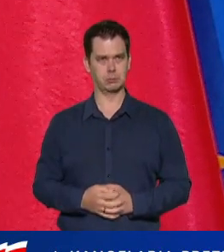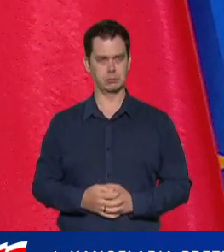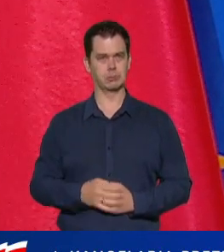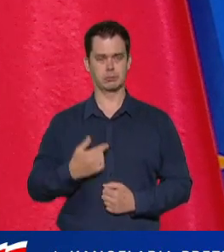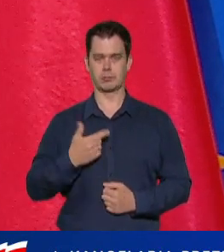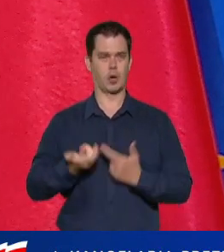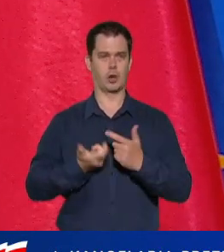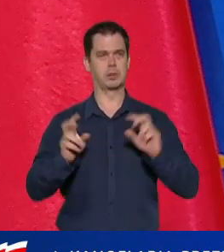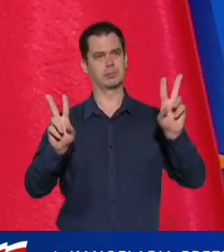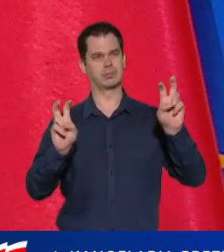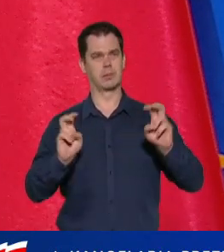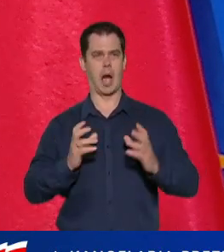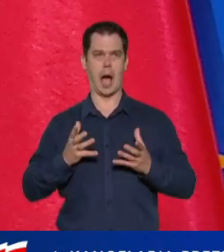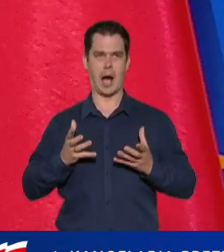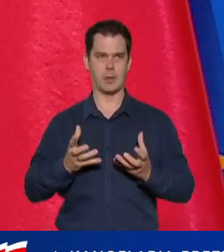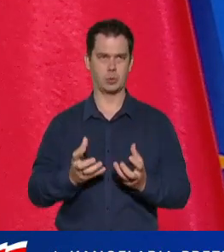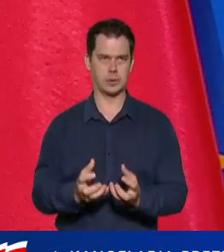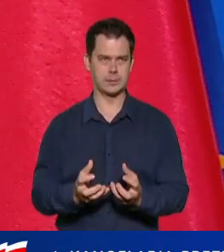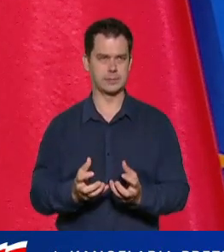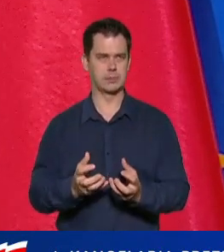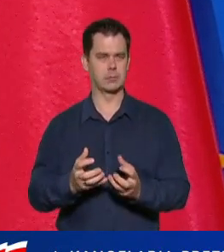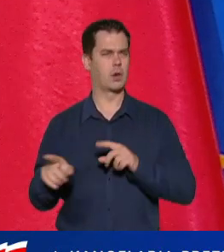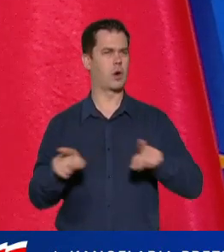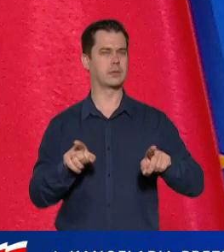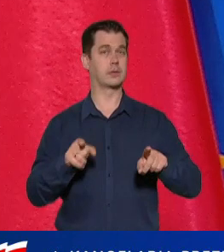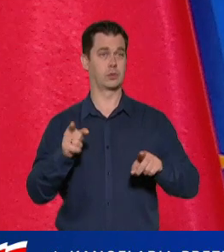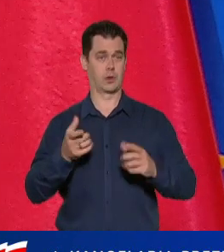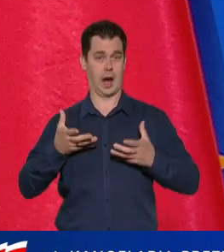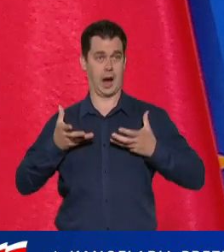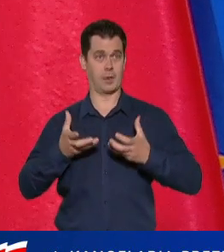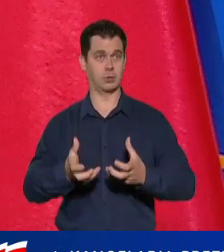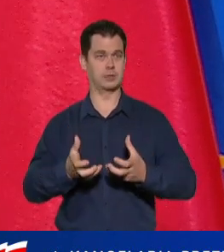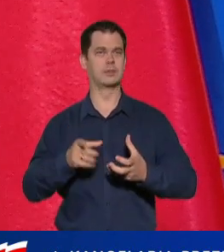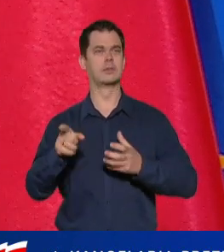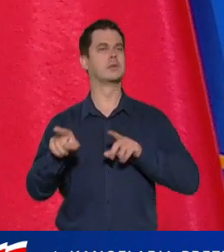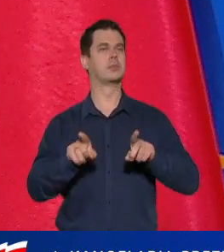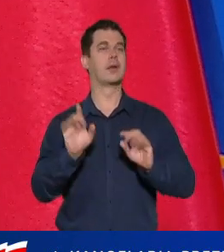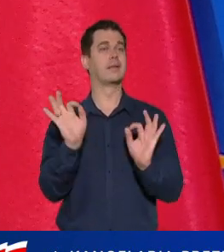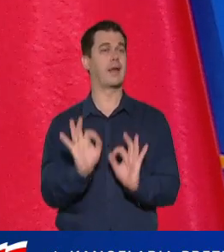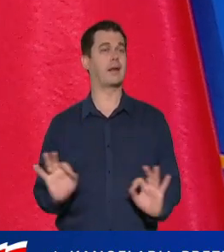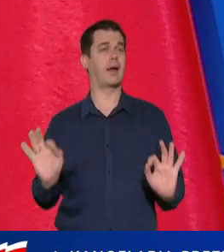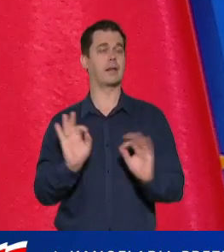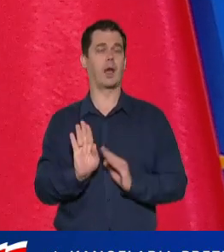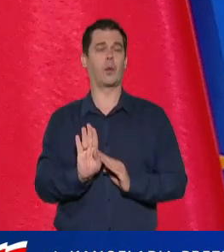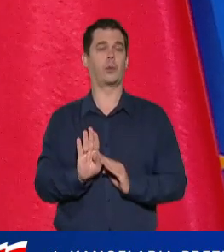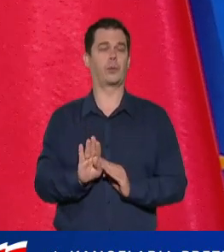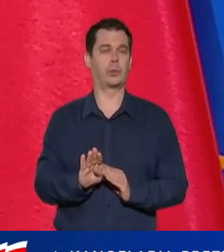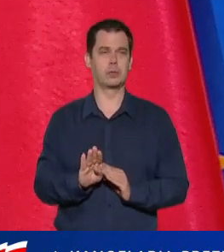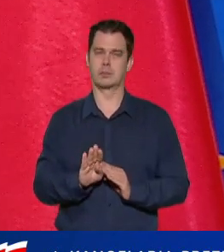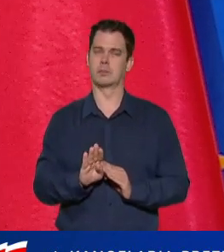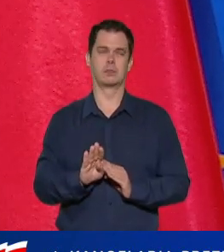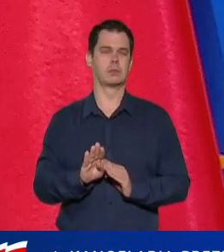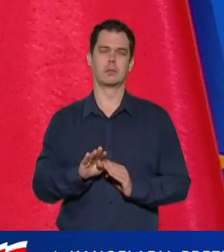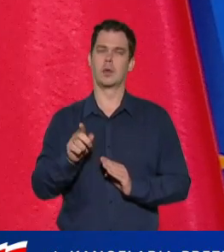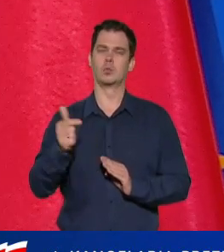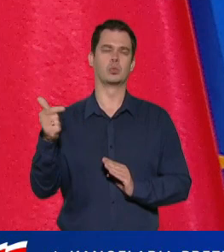wciskamy hamulec. Wciskamy ten hamulec nie w trybie czy na sposób delikatnego hamowania, tylko